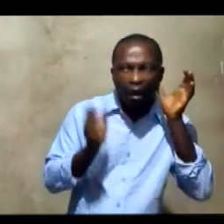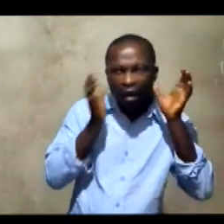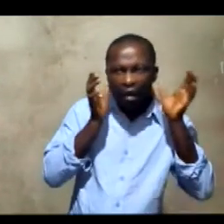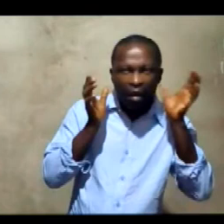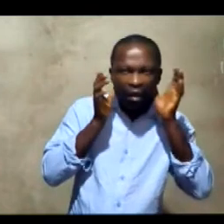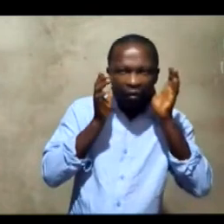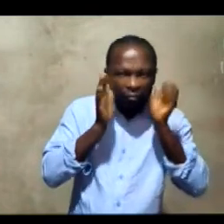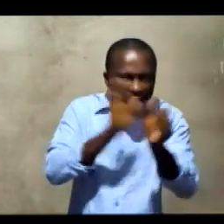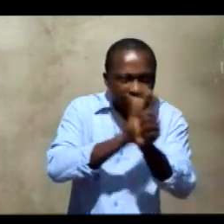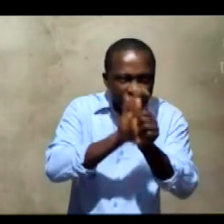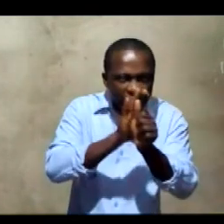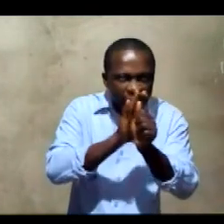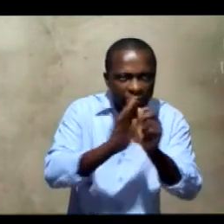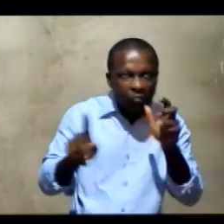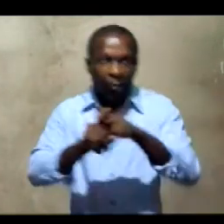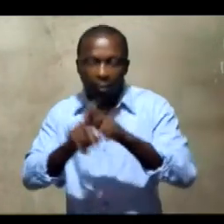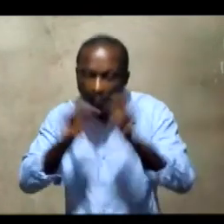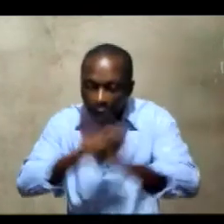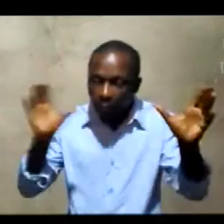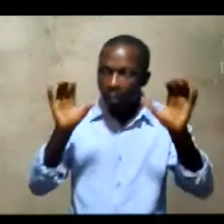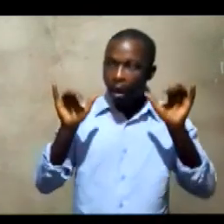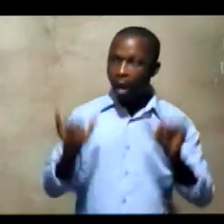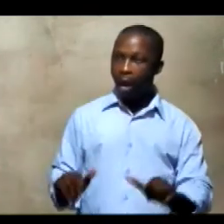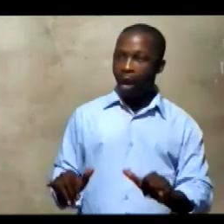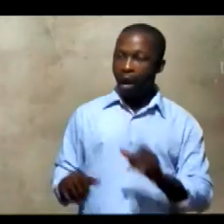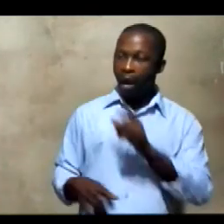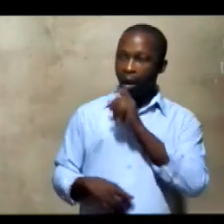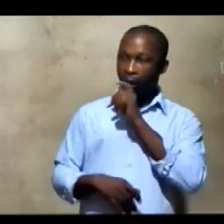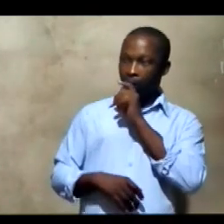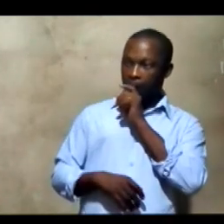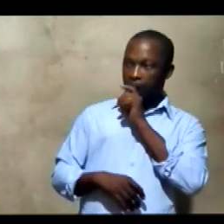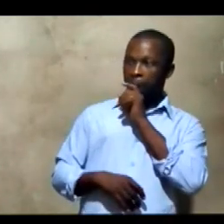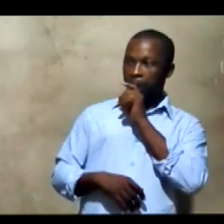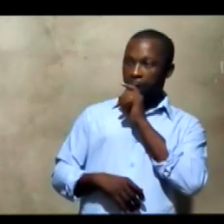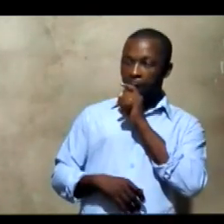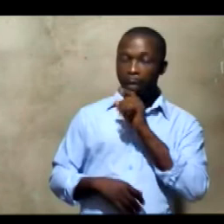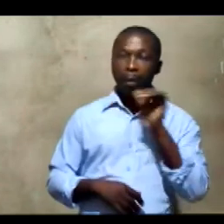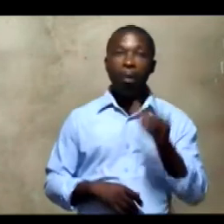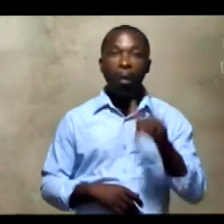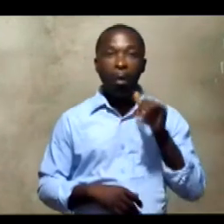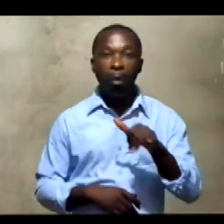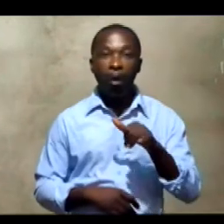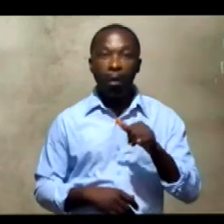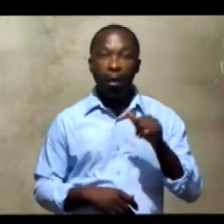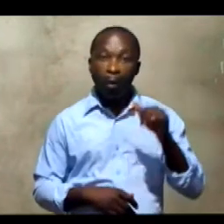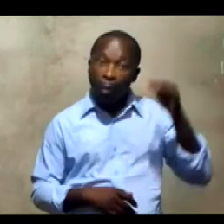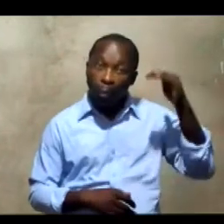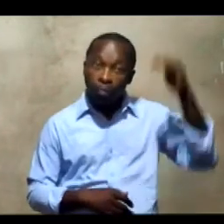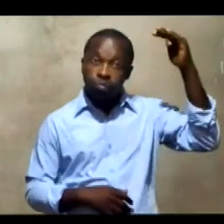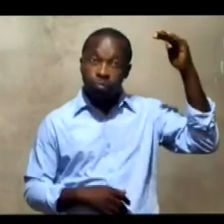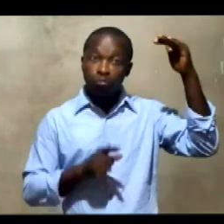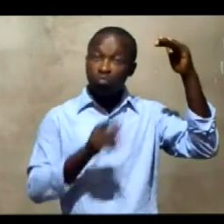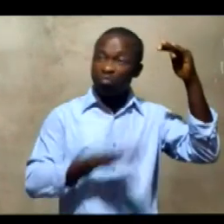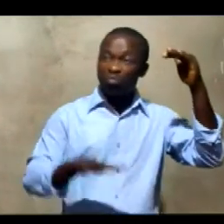Gassa nous en disent plus. C'est une histoire troublante. Le présumé suspect en garde à vue au commissariat public